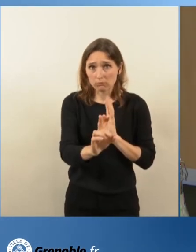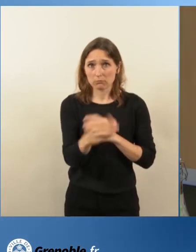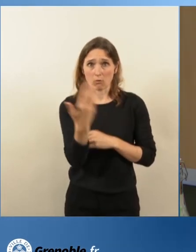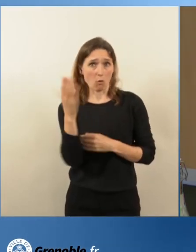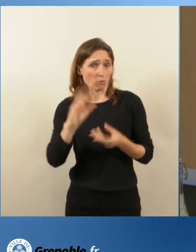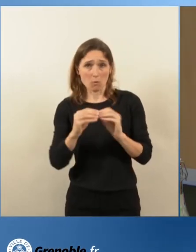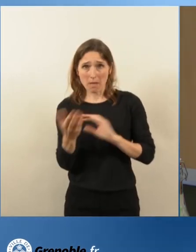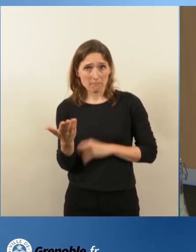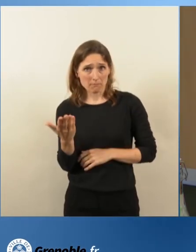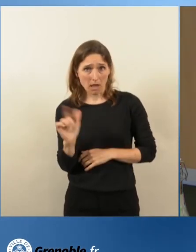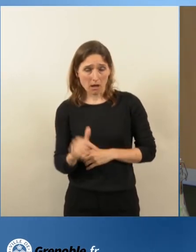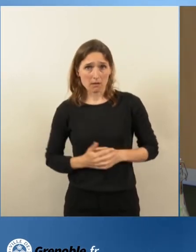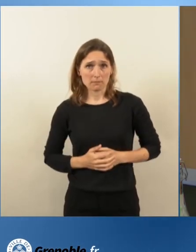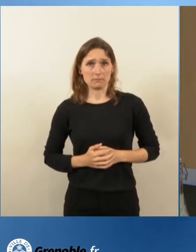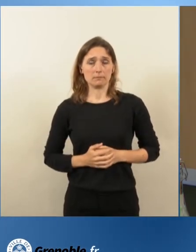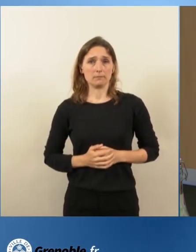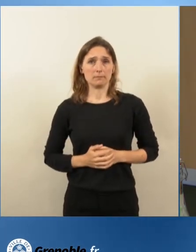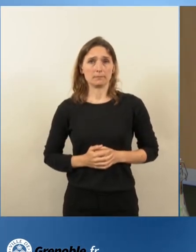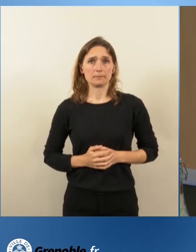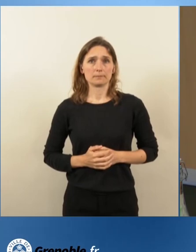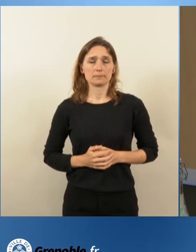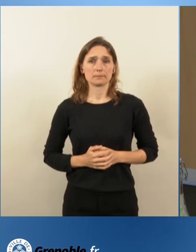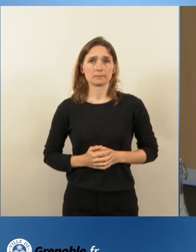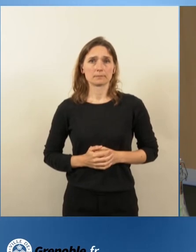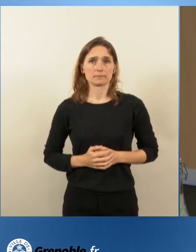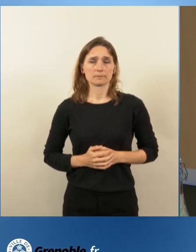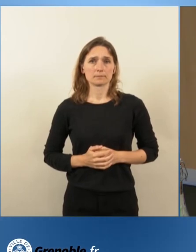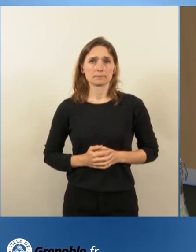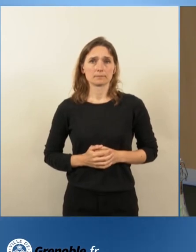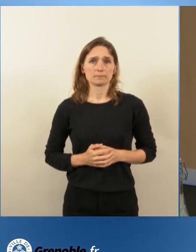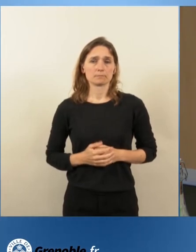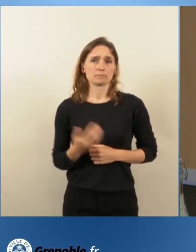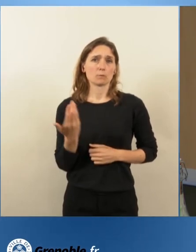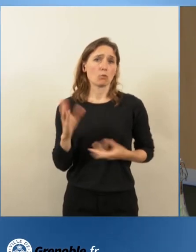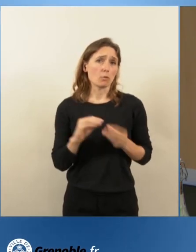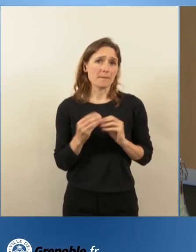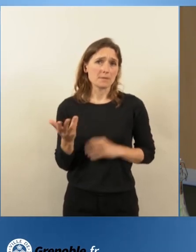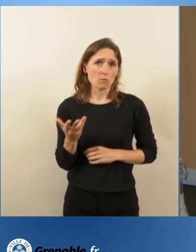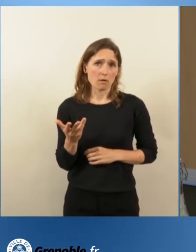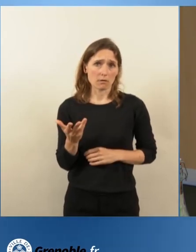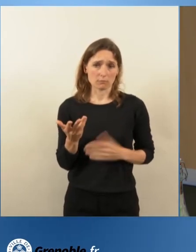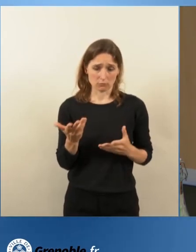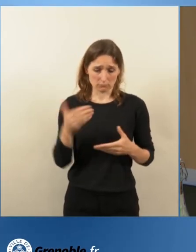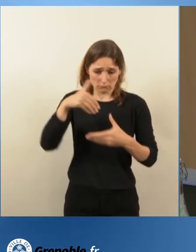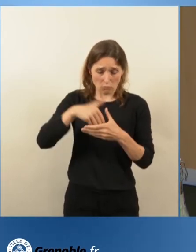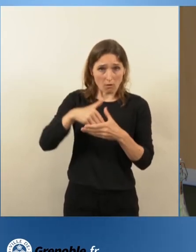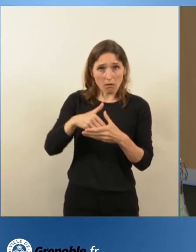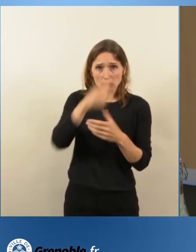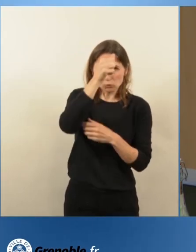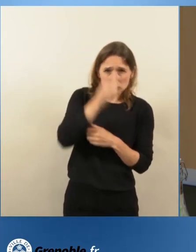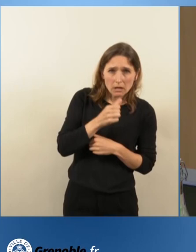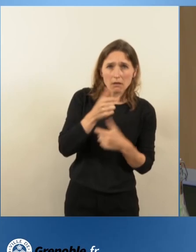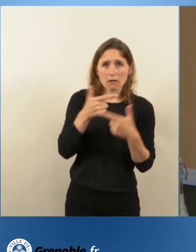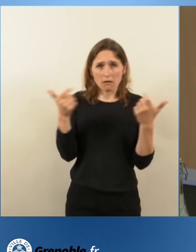n'est pas le seul obstacle il y a bien sûr ce qui est réellement proposé au sein de ses équipements savoir